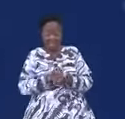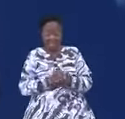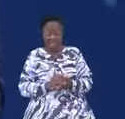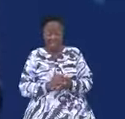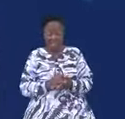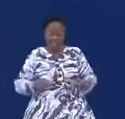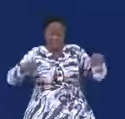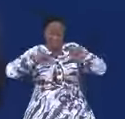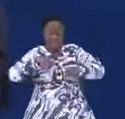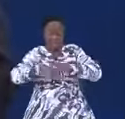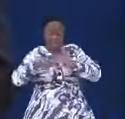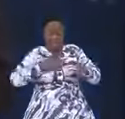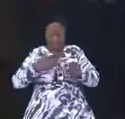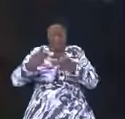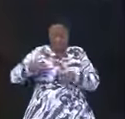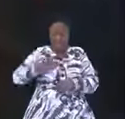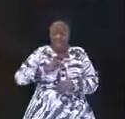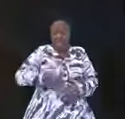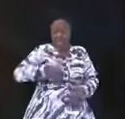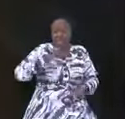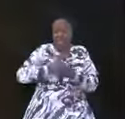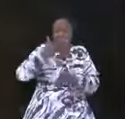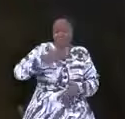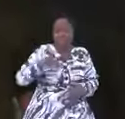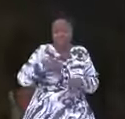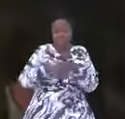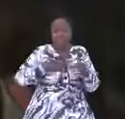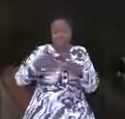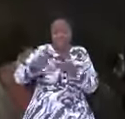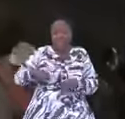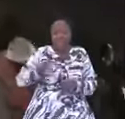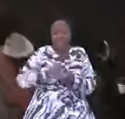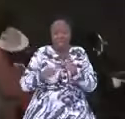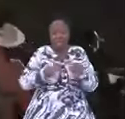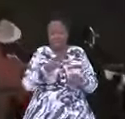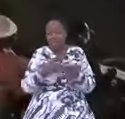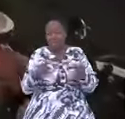que j'ai fait quelque chose de mauvais ça c'est pas gentil vient